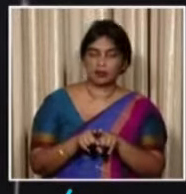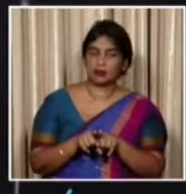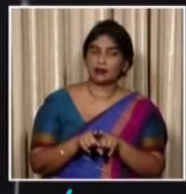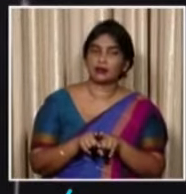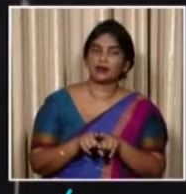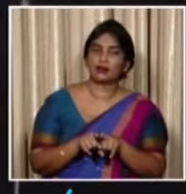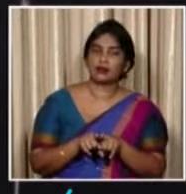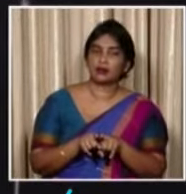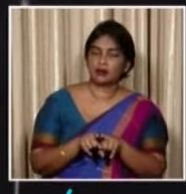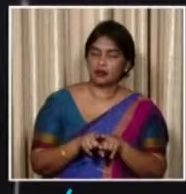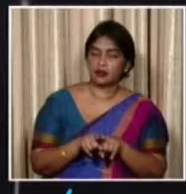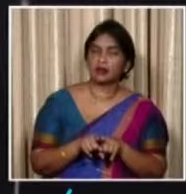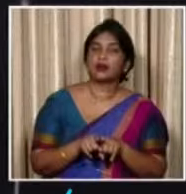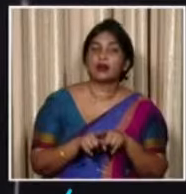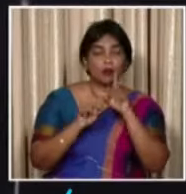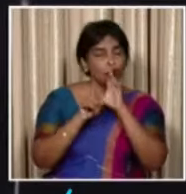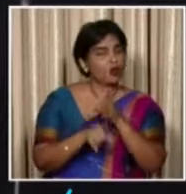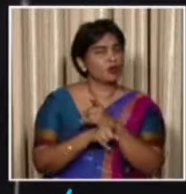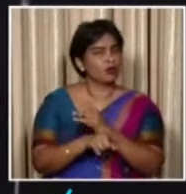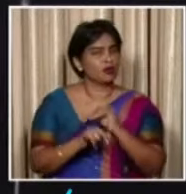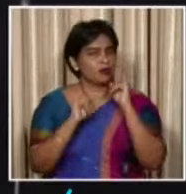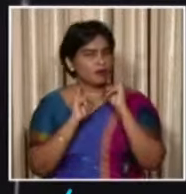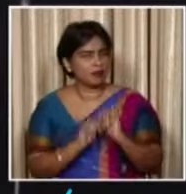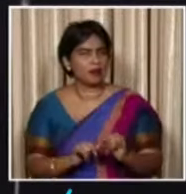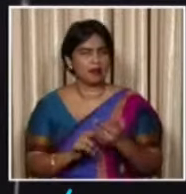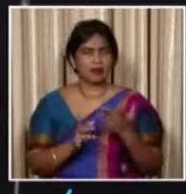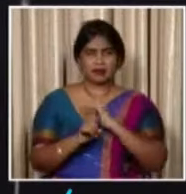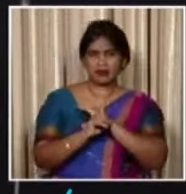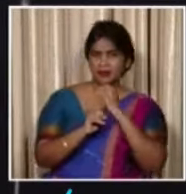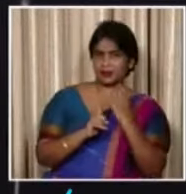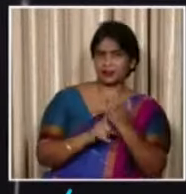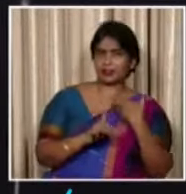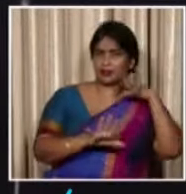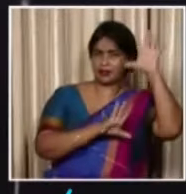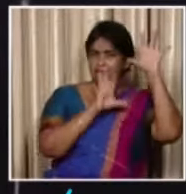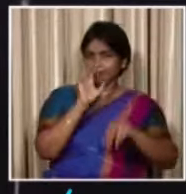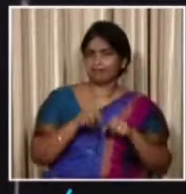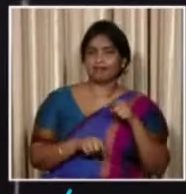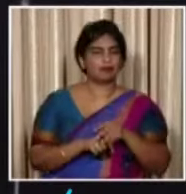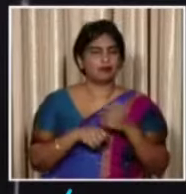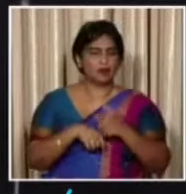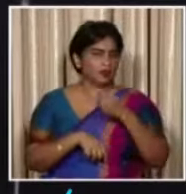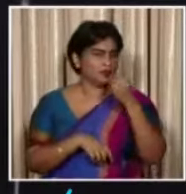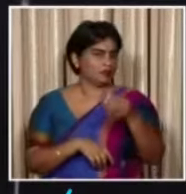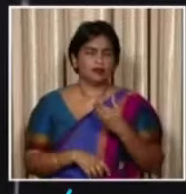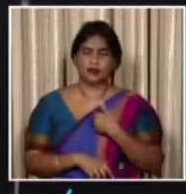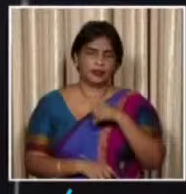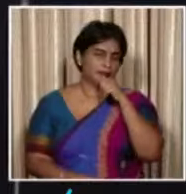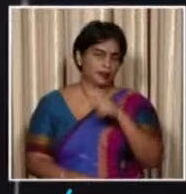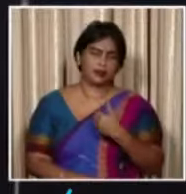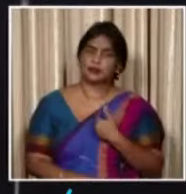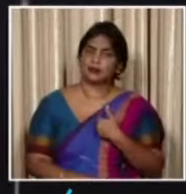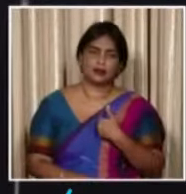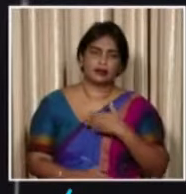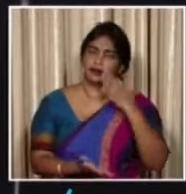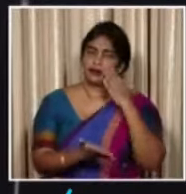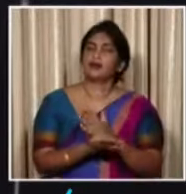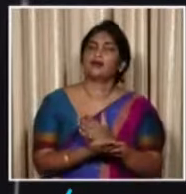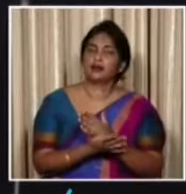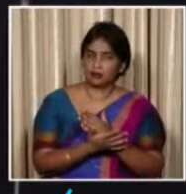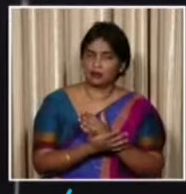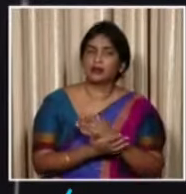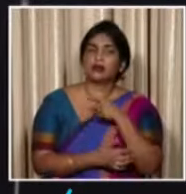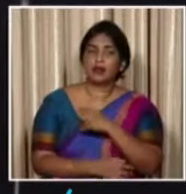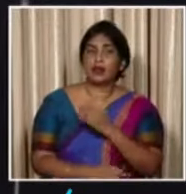මේ වගේ දේවල් උගන්වන්න මෙන්න මේ වගේ වනචාරී නැත්තම් දීන සංස්කෘතිය අපේ රටට ගේන්න ඉඩ දෙන එක ඇත්ත වශයෙන්ම අපි නවත්තන්න ඕනේ කියලා කියන්නේ